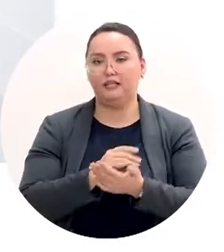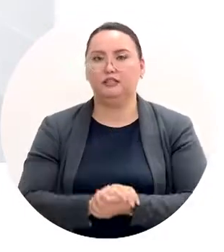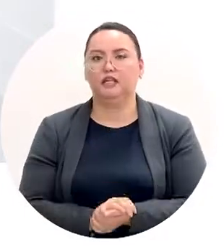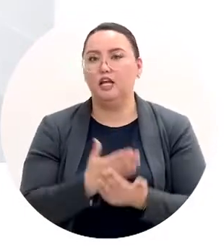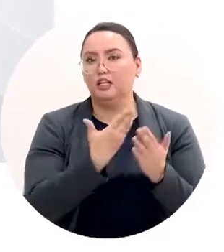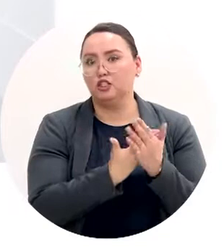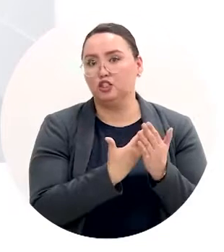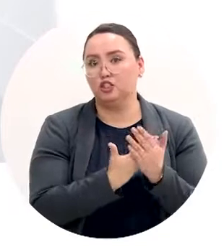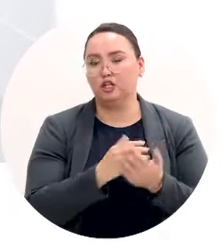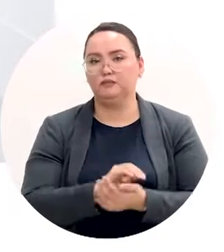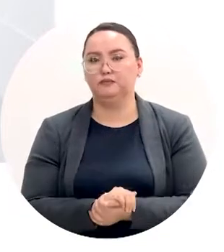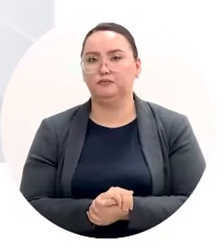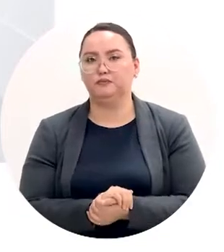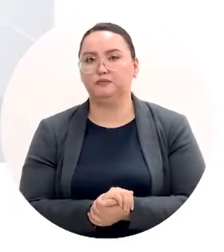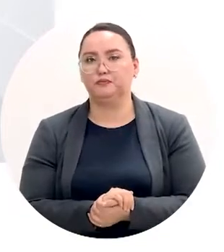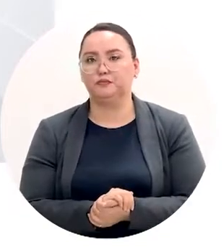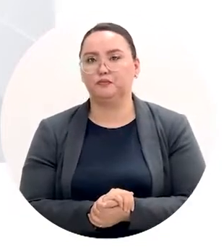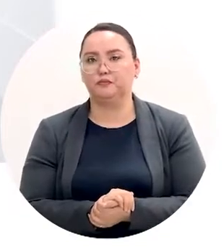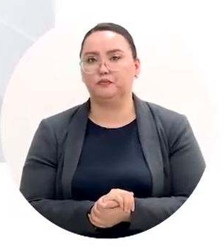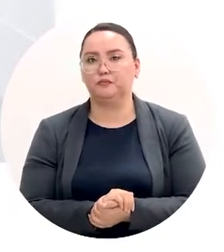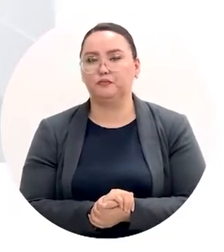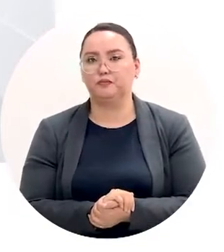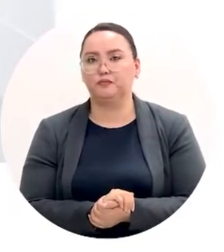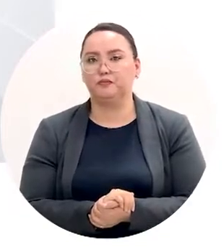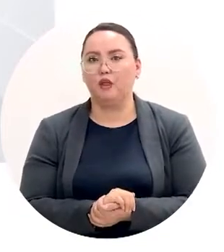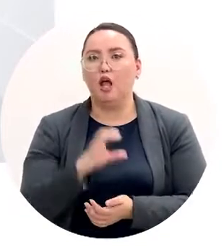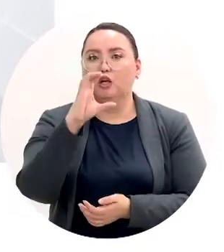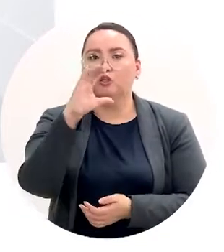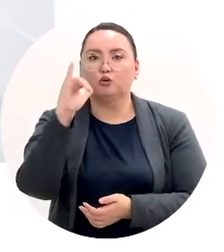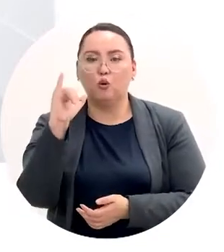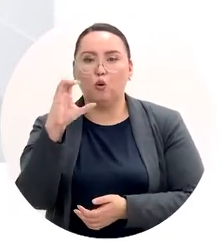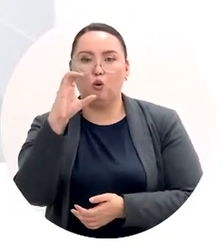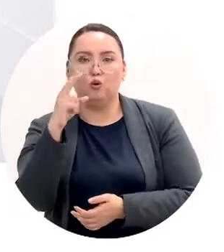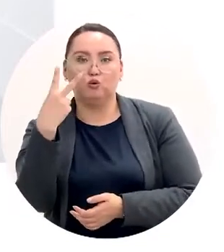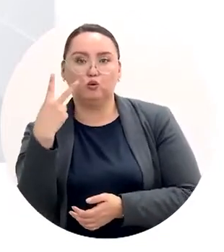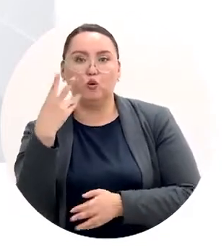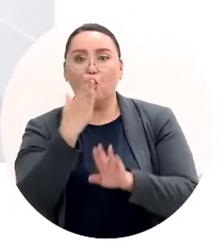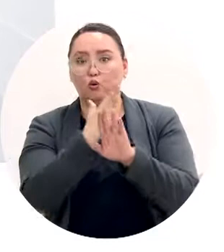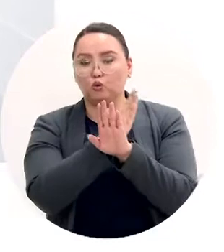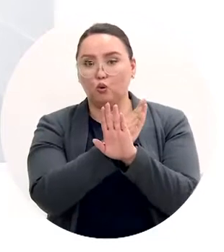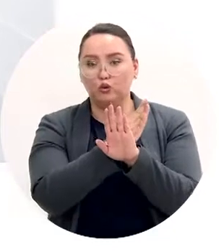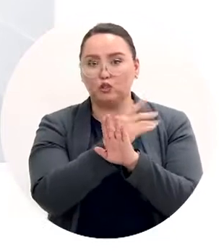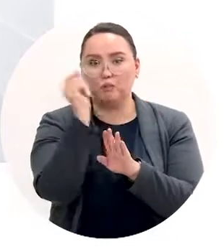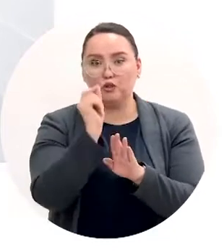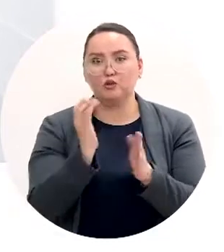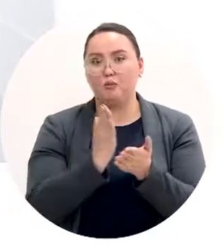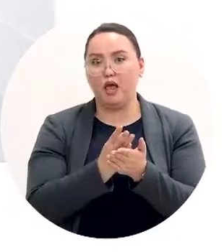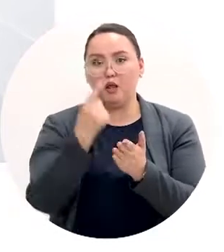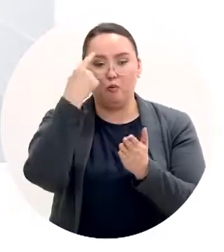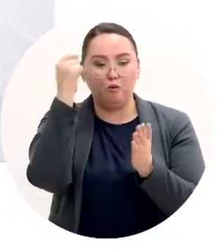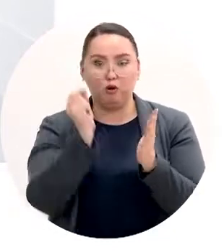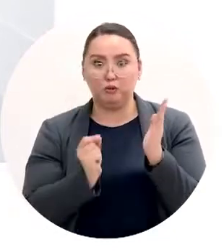байдаг. Эдгээр эсээр төгссөн үгсийг монгол бичгээр суусуу төгсгөлөөр бичиж байгаа иймэрхүү зүйл